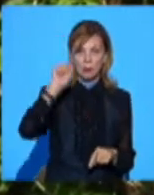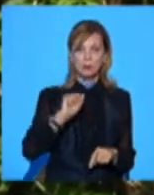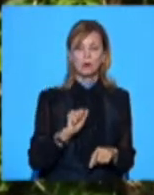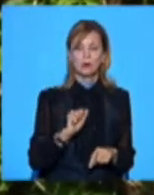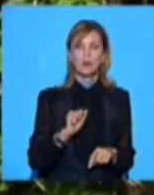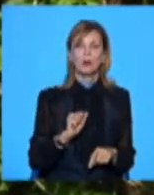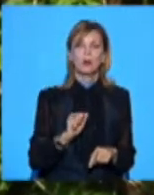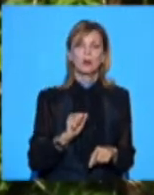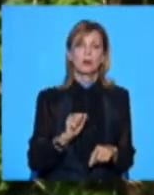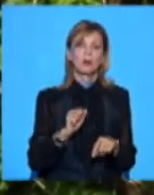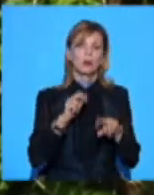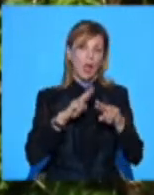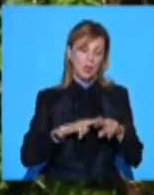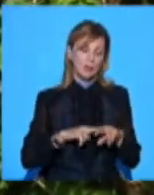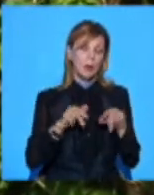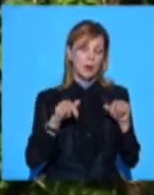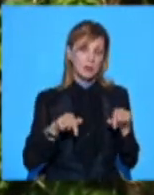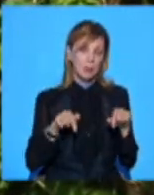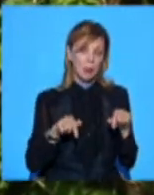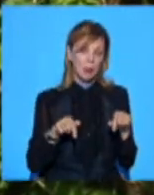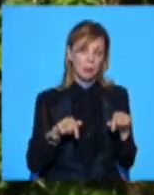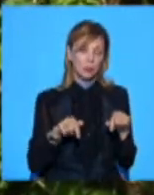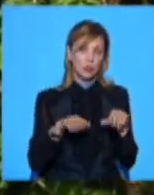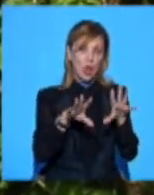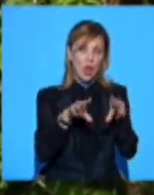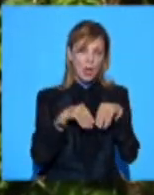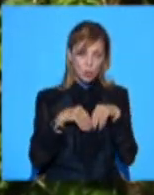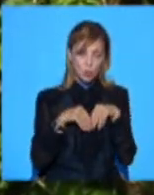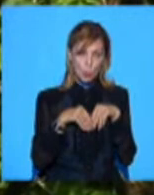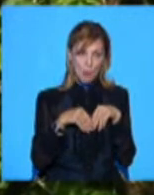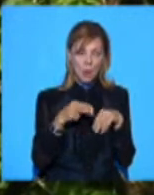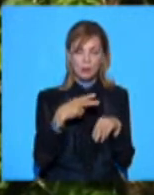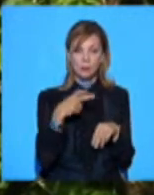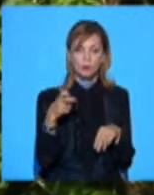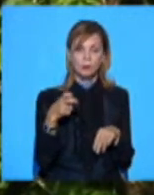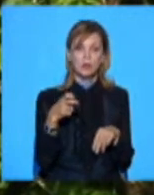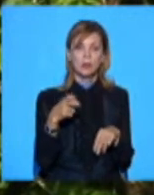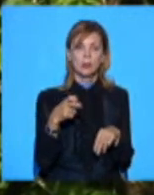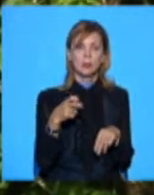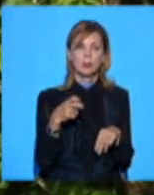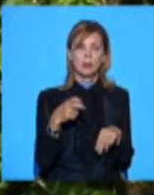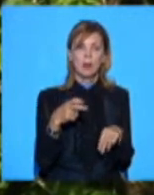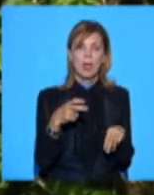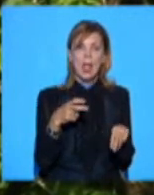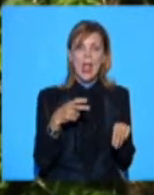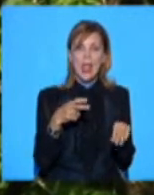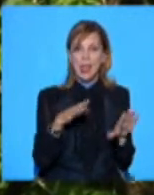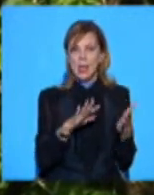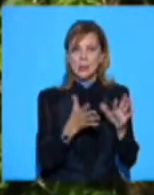de istoria și tradiția sa, și-a asumat fără ezitare